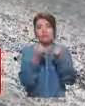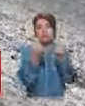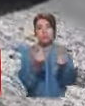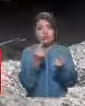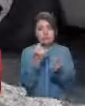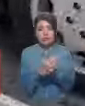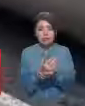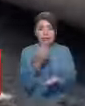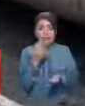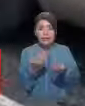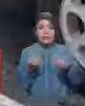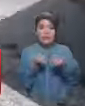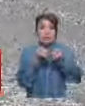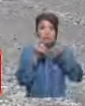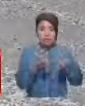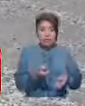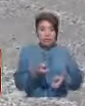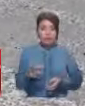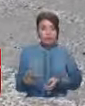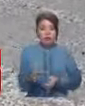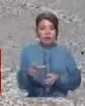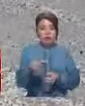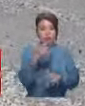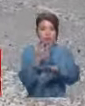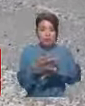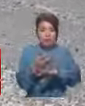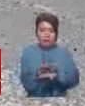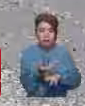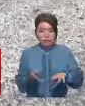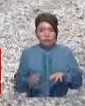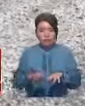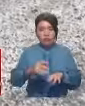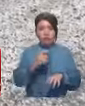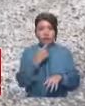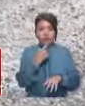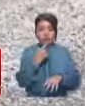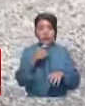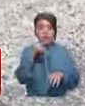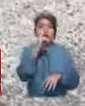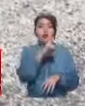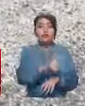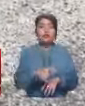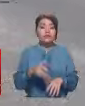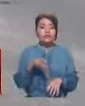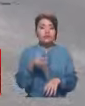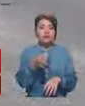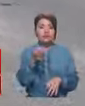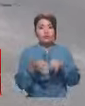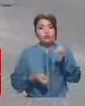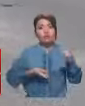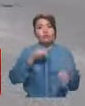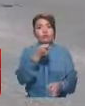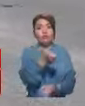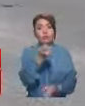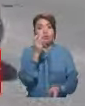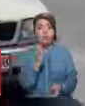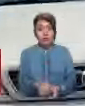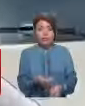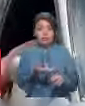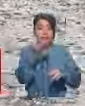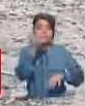если ДТП произошло из-за плохого состояния проезжей части, то казахстанцы могут смело идти в суд. И если все-таки это удастся